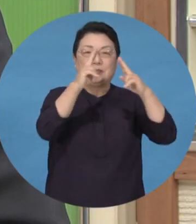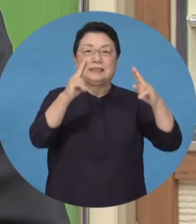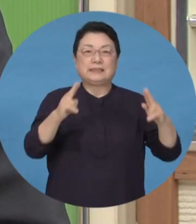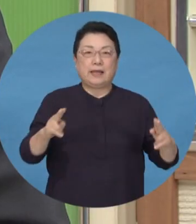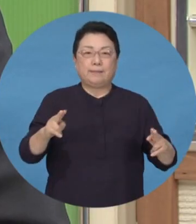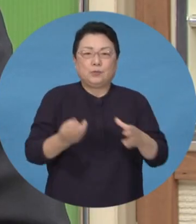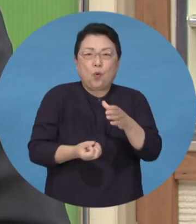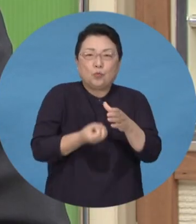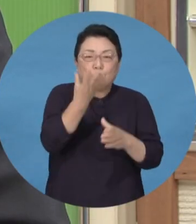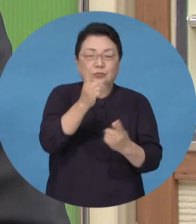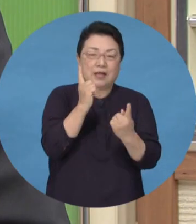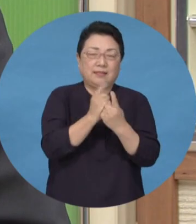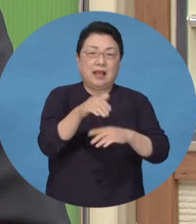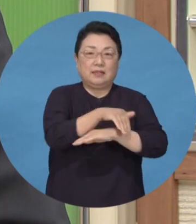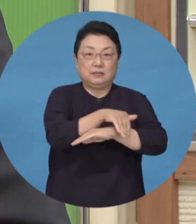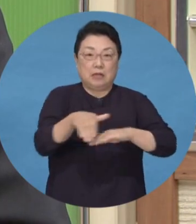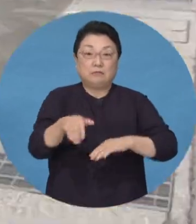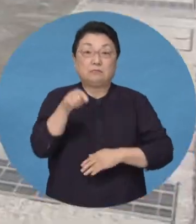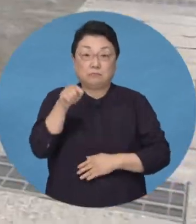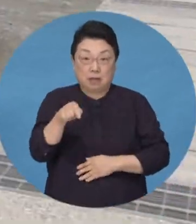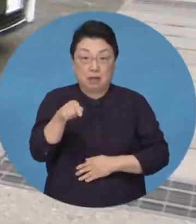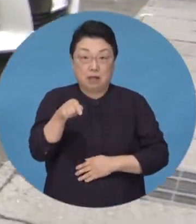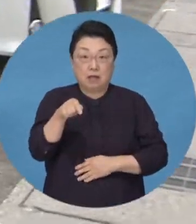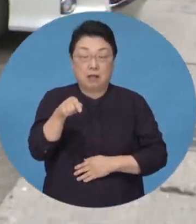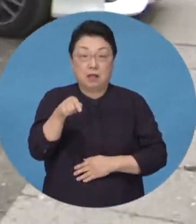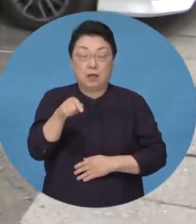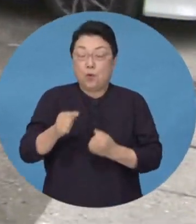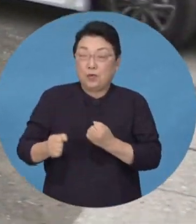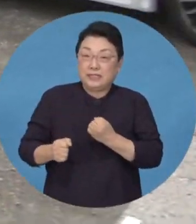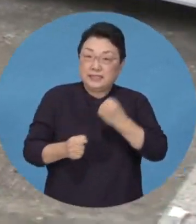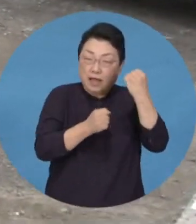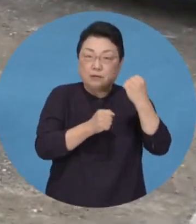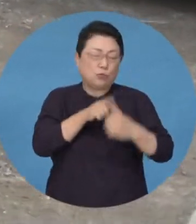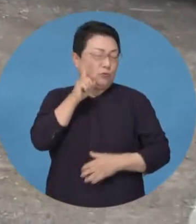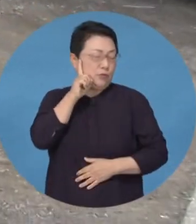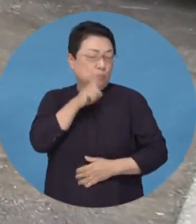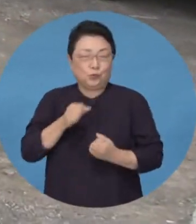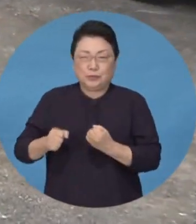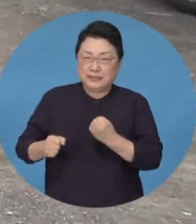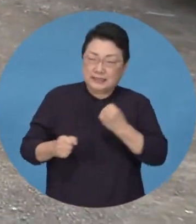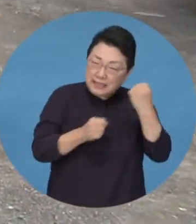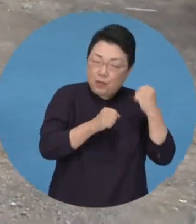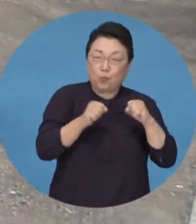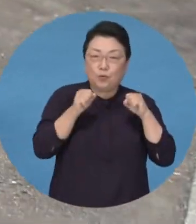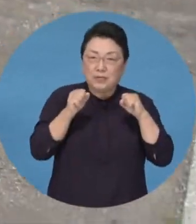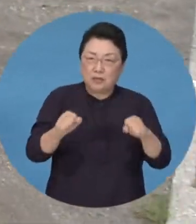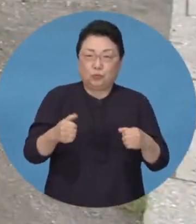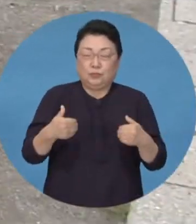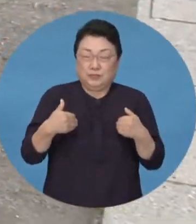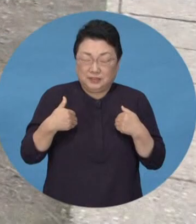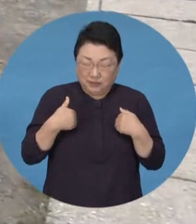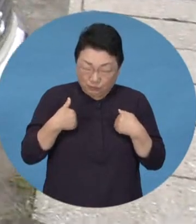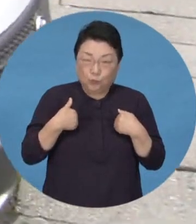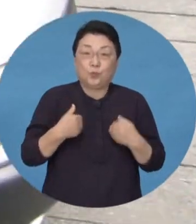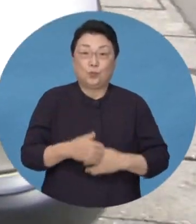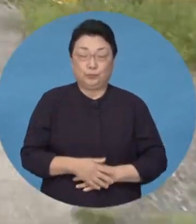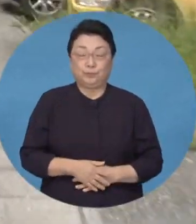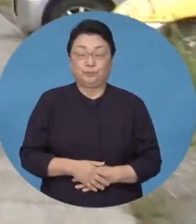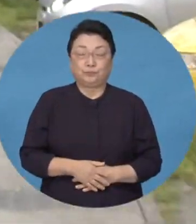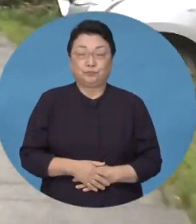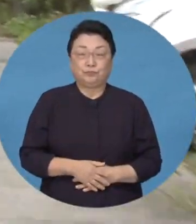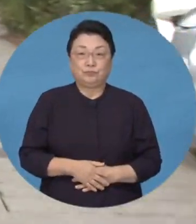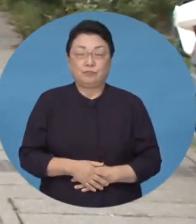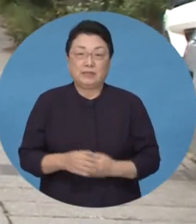噴火対策関してはこれもう避難をいかに迅速にするということしかないと思いますのでa